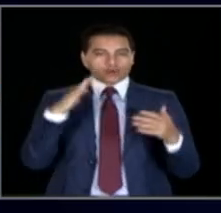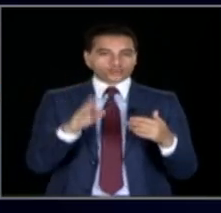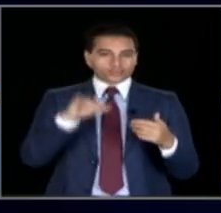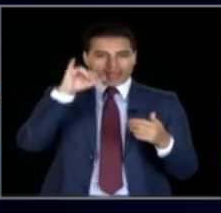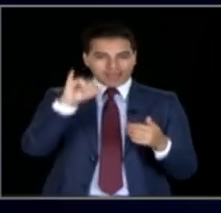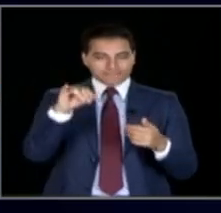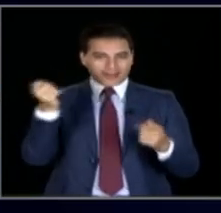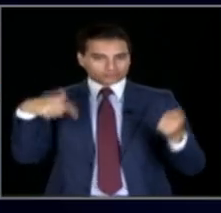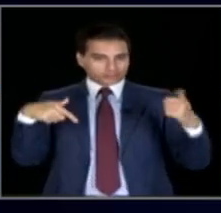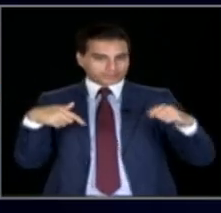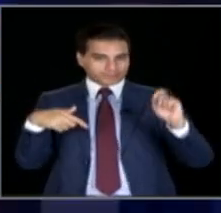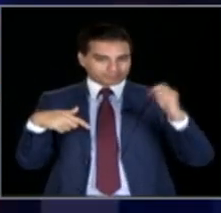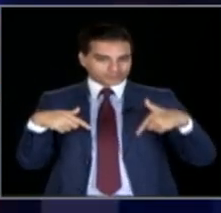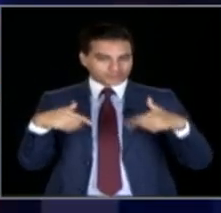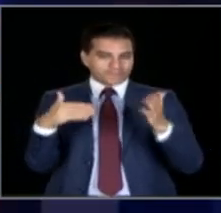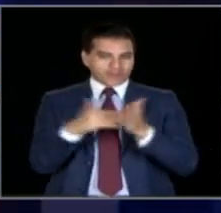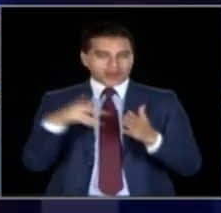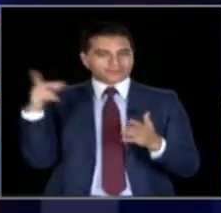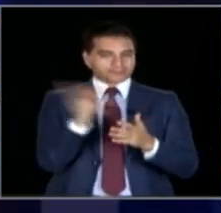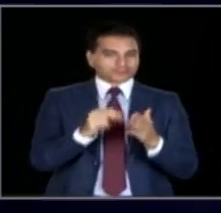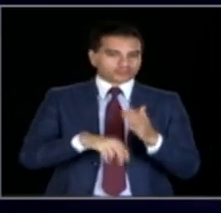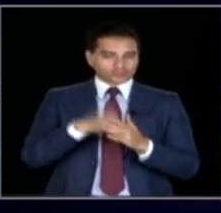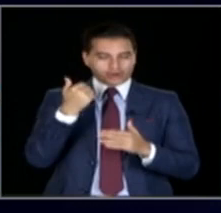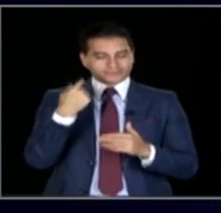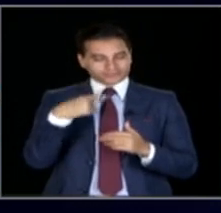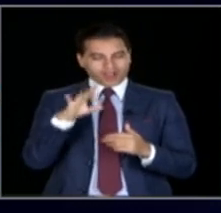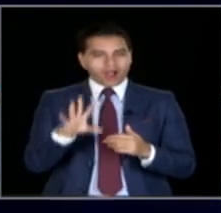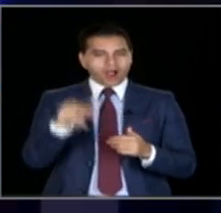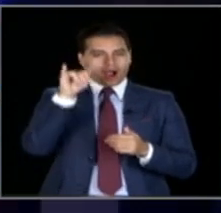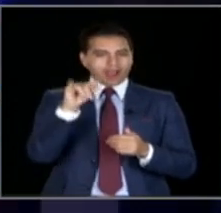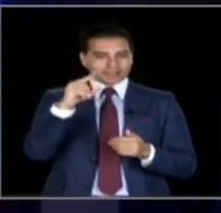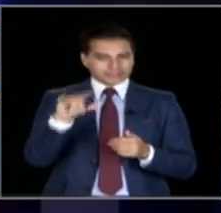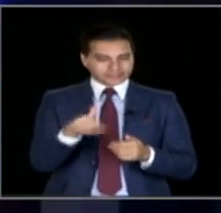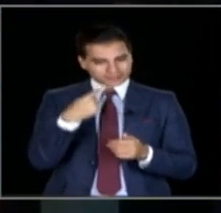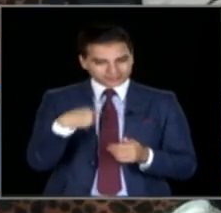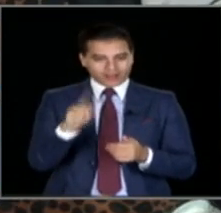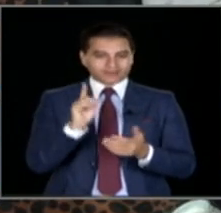65-65. محمد تعيمة، هايدي الحداد طبعا إجابة صحيحة.